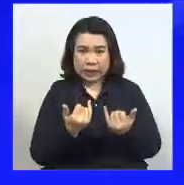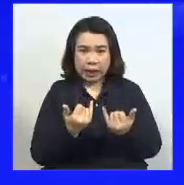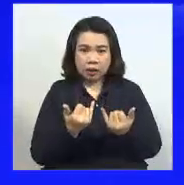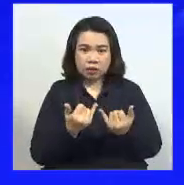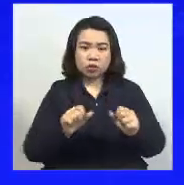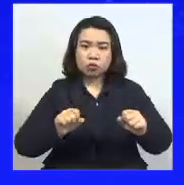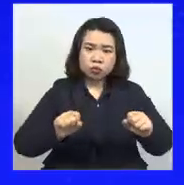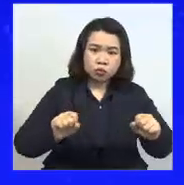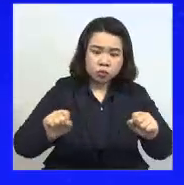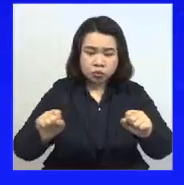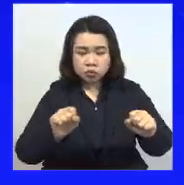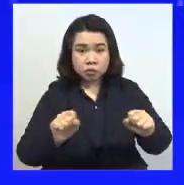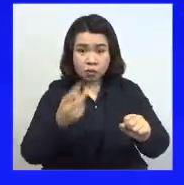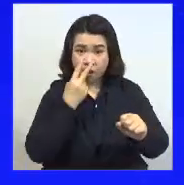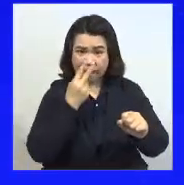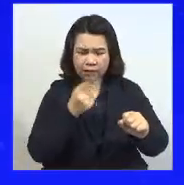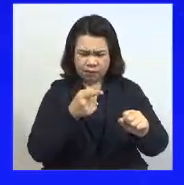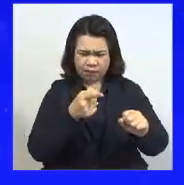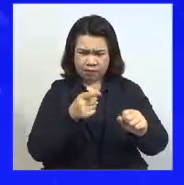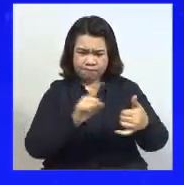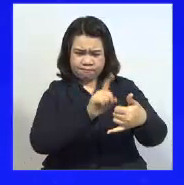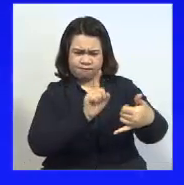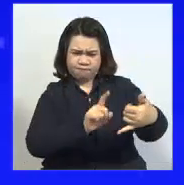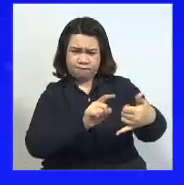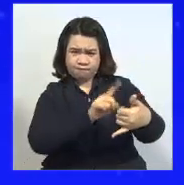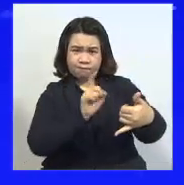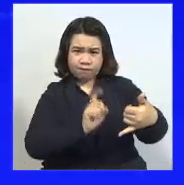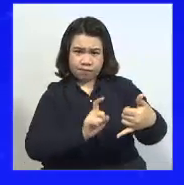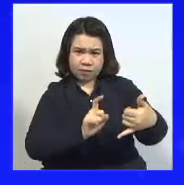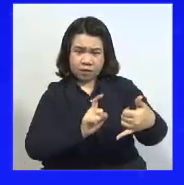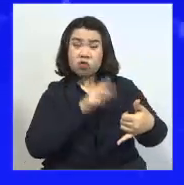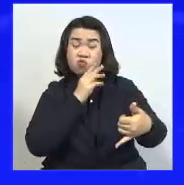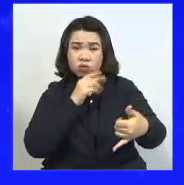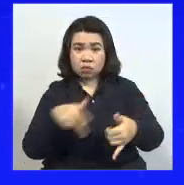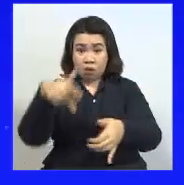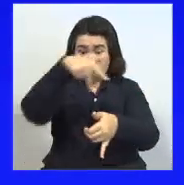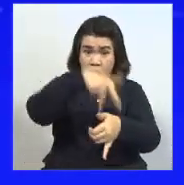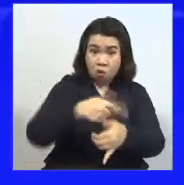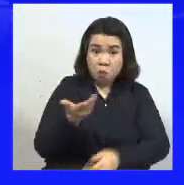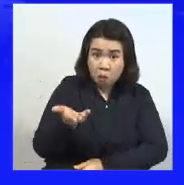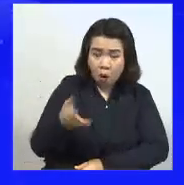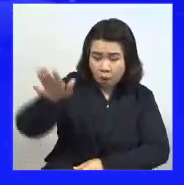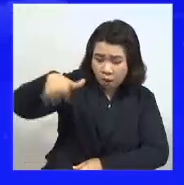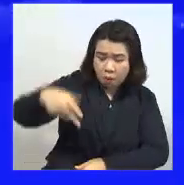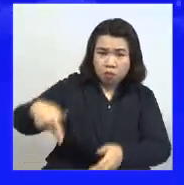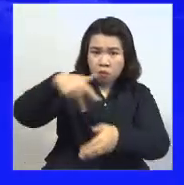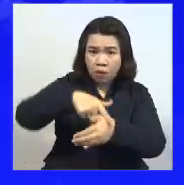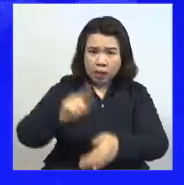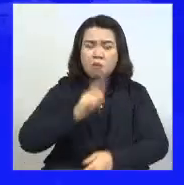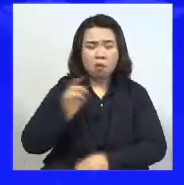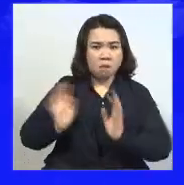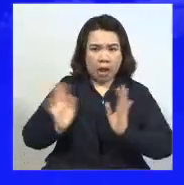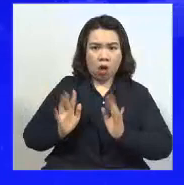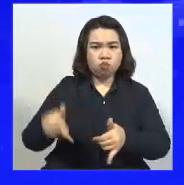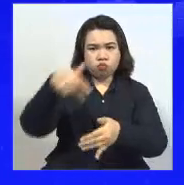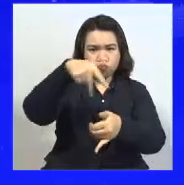ขับรถไปหรือว่าไปเจอบุคคลที่เข้าข่ายต้องสงสัยขอติดรถมาด้วยเนี่ยอย่ารับเด็ดขาดให้เขาใช้วิธีการเดินเท้า